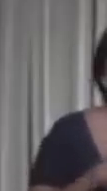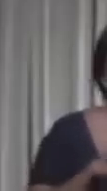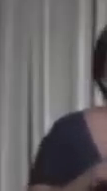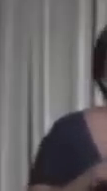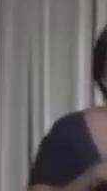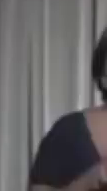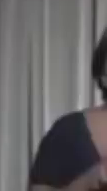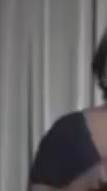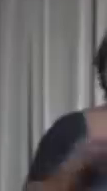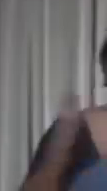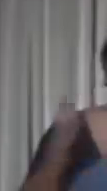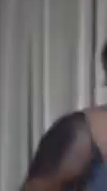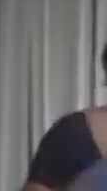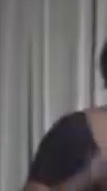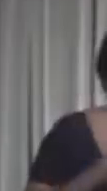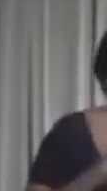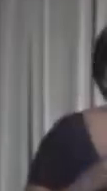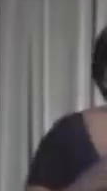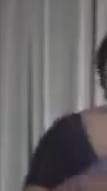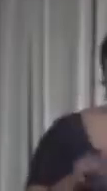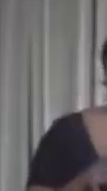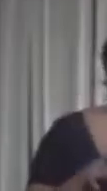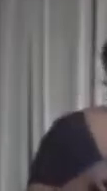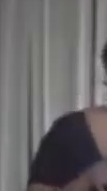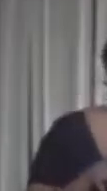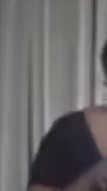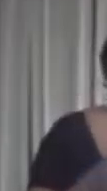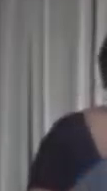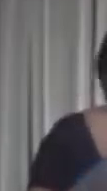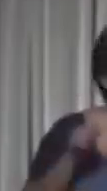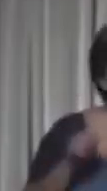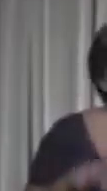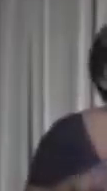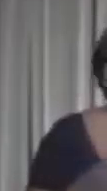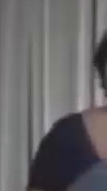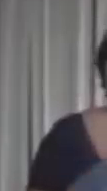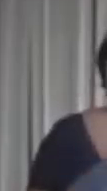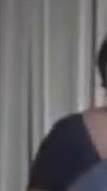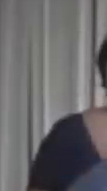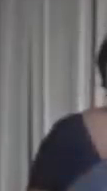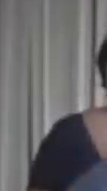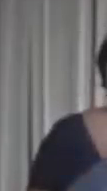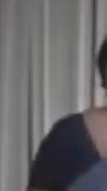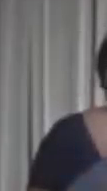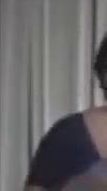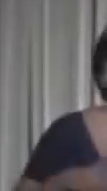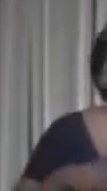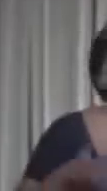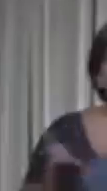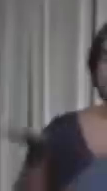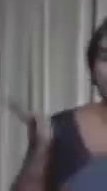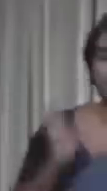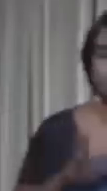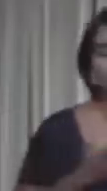அத்தனை பேரும் அரசாங்கத்துக்கு எதிரானவர்கள் அல்ல. இந்த அரசுக்கு வாக்களித்த பெரும்பான்மையினர் இவ்வாறான பாதையிலே